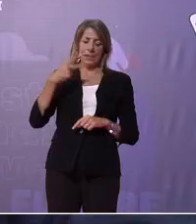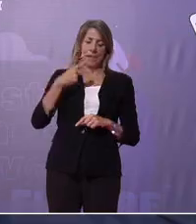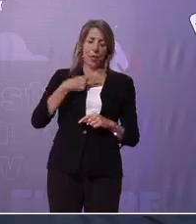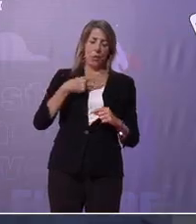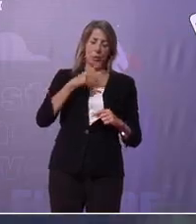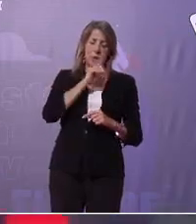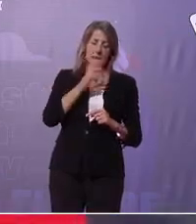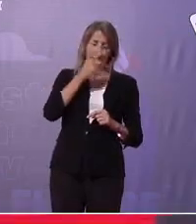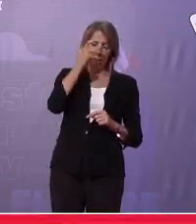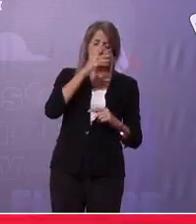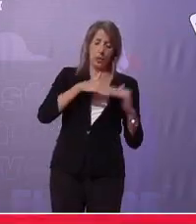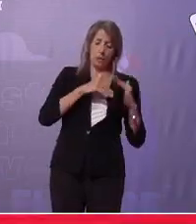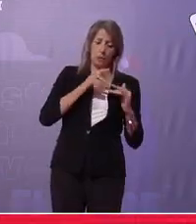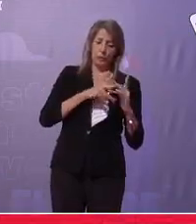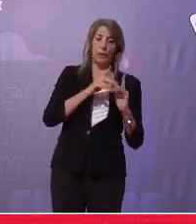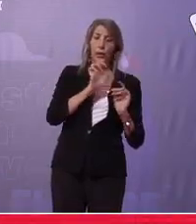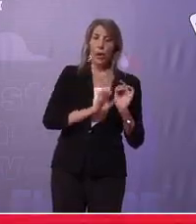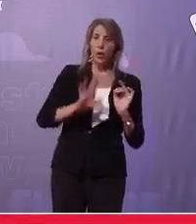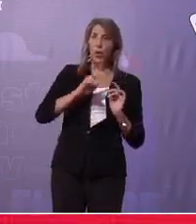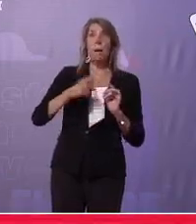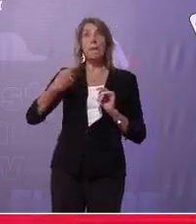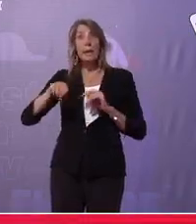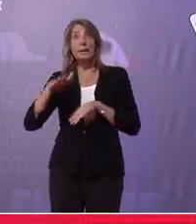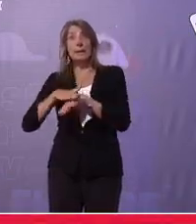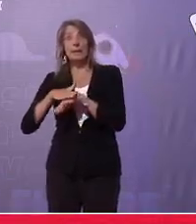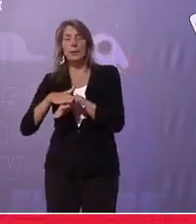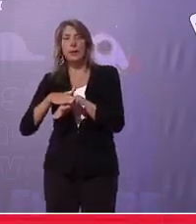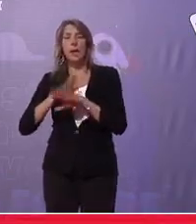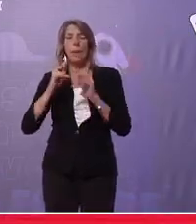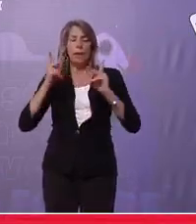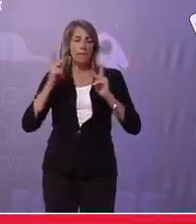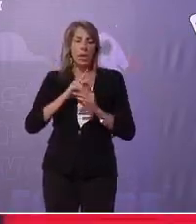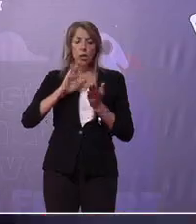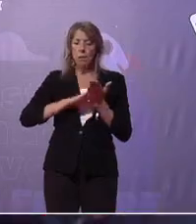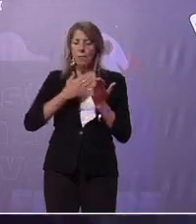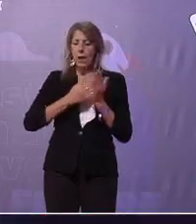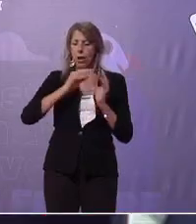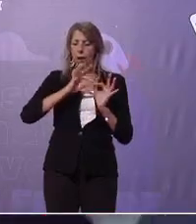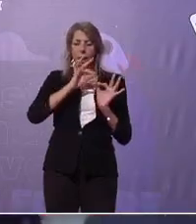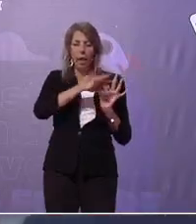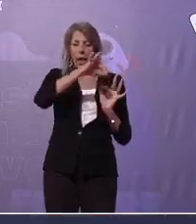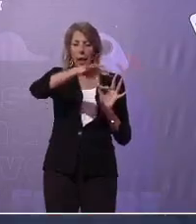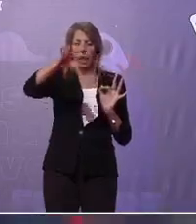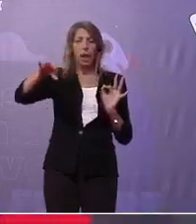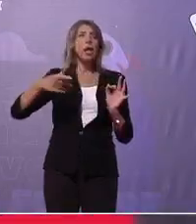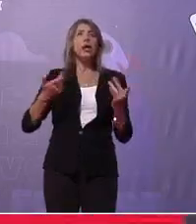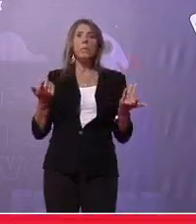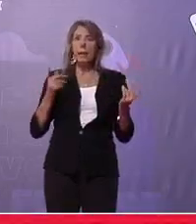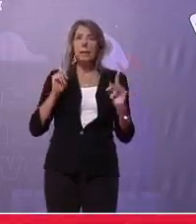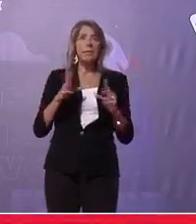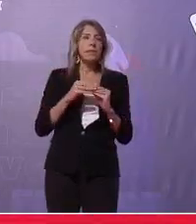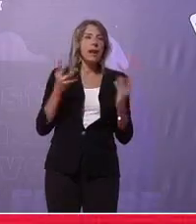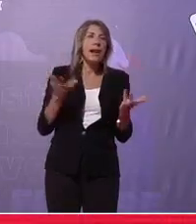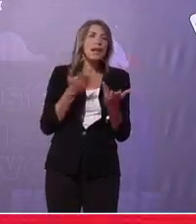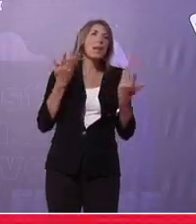per servizi ma siamo molto spesso il primo paese dove nelle catene del valore dove c'è da fare quelle cose che nessun altro riesce a fare dove c'è da mettere